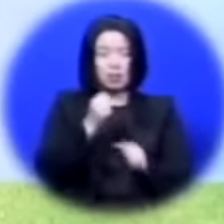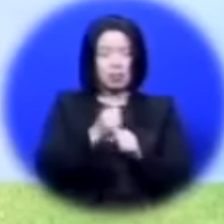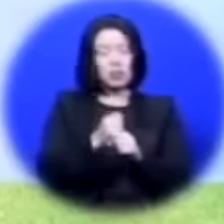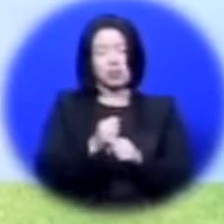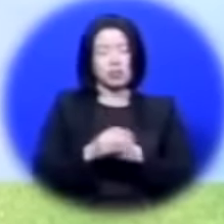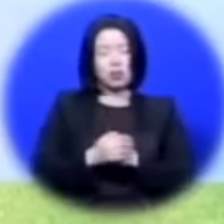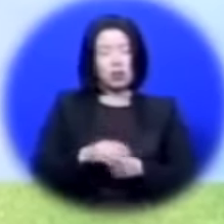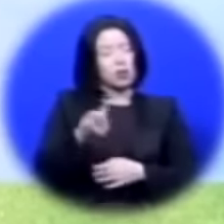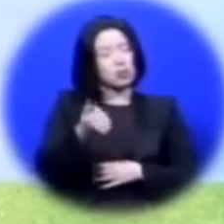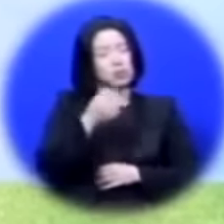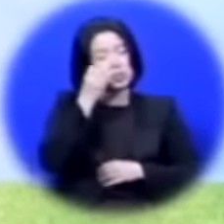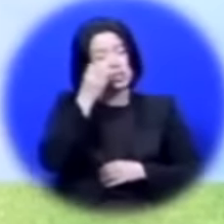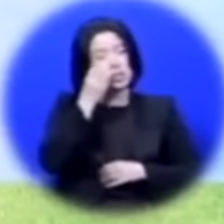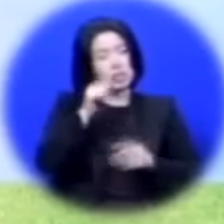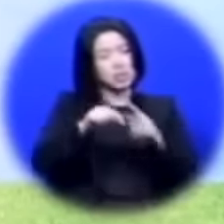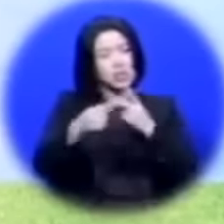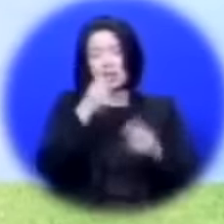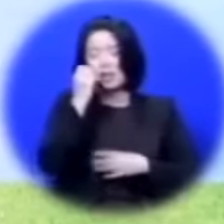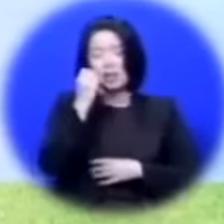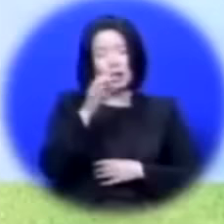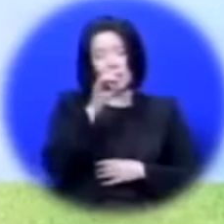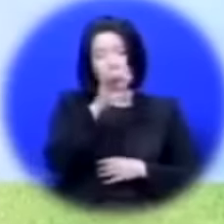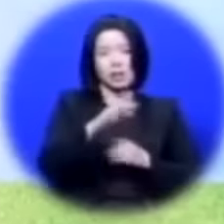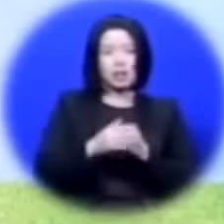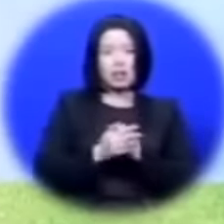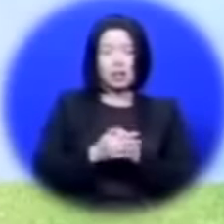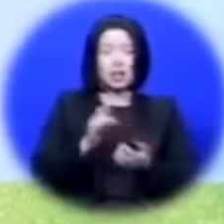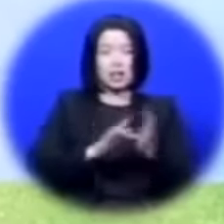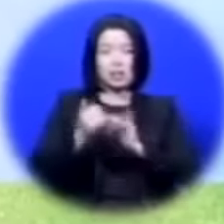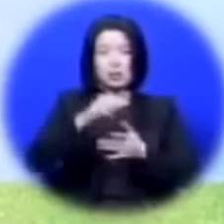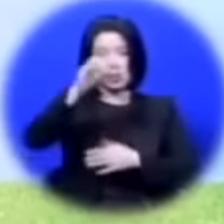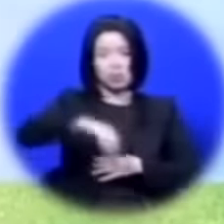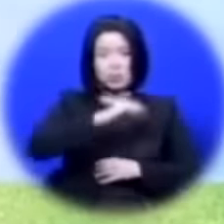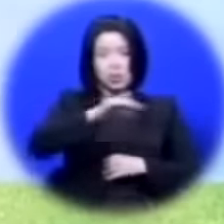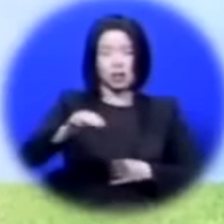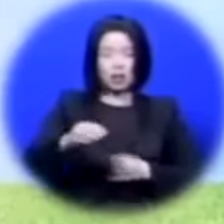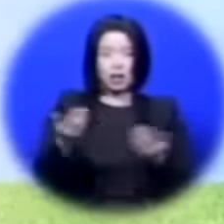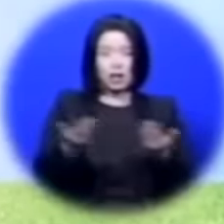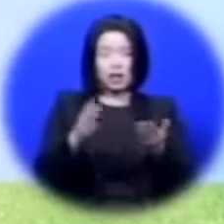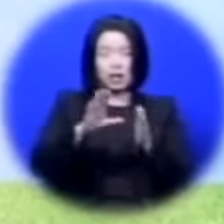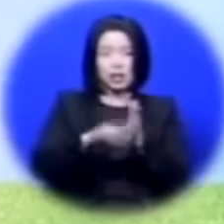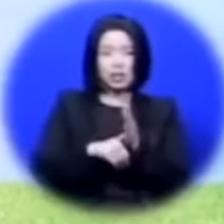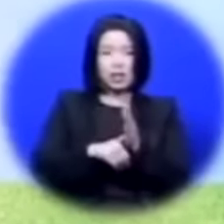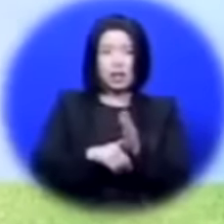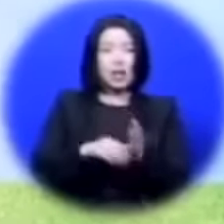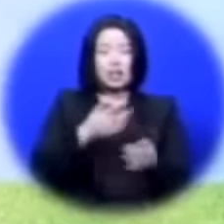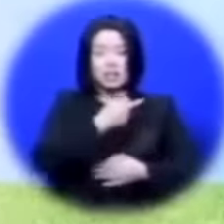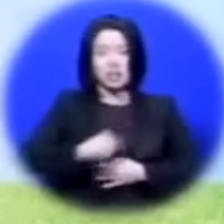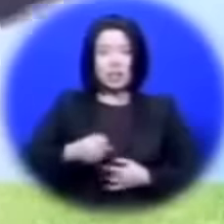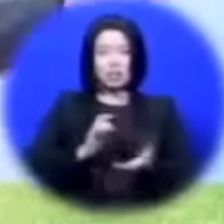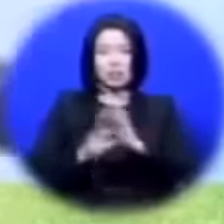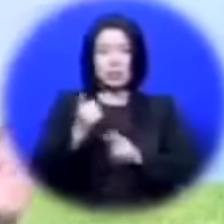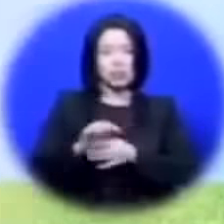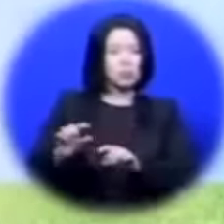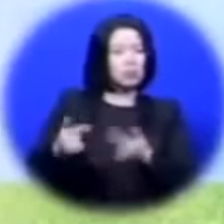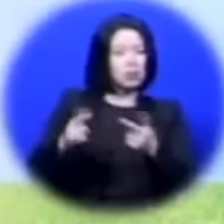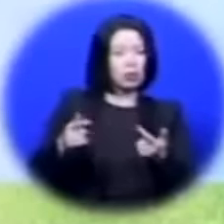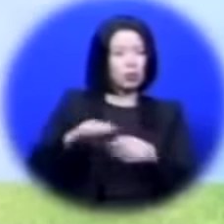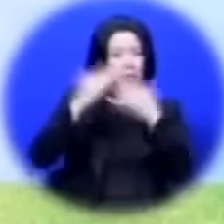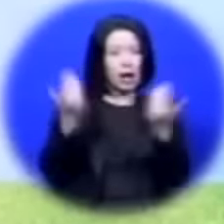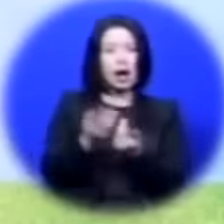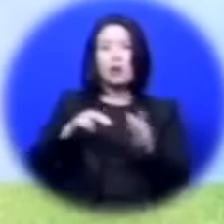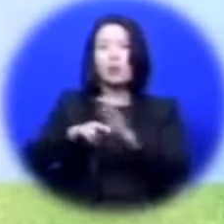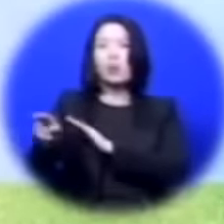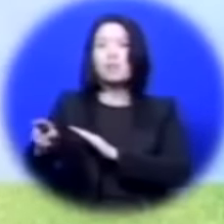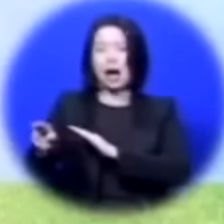좀 이해가 안 됩니다 예수님의 십자가 사건 때 제자들은 예수님을 부인하고 예수님 버리고 다 도망갔던 사람들이에요